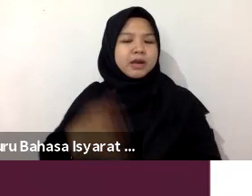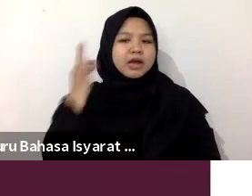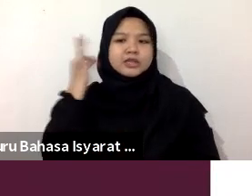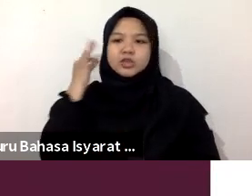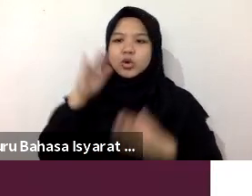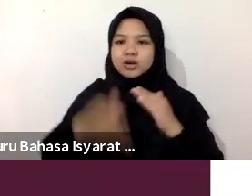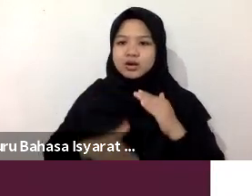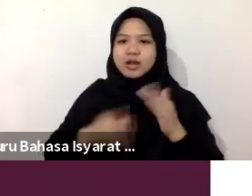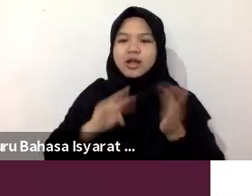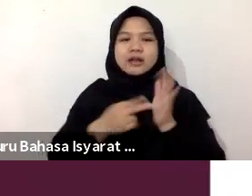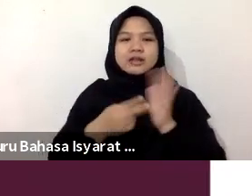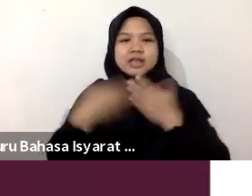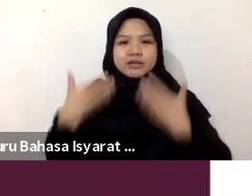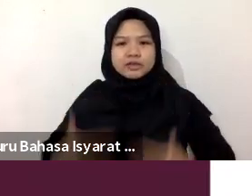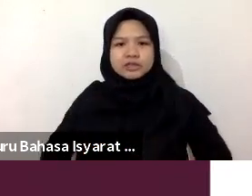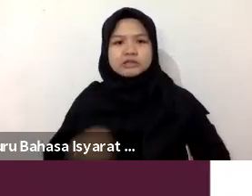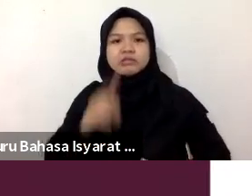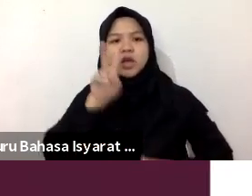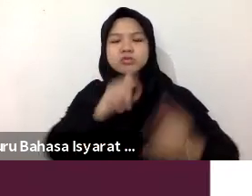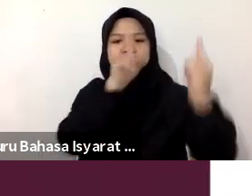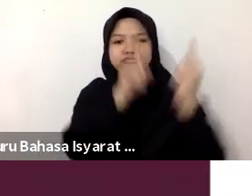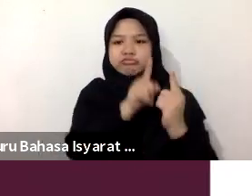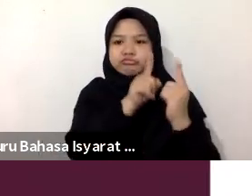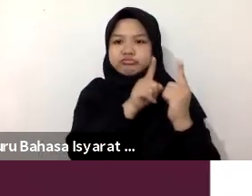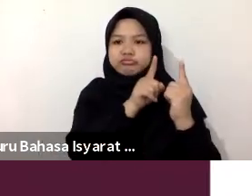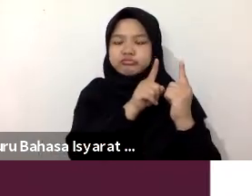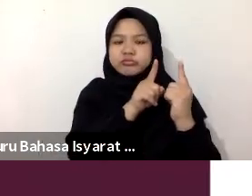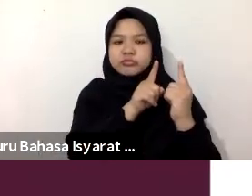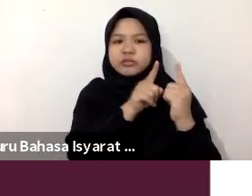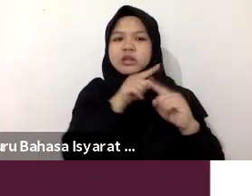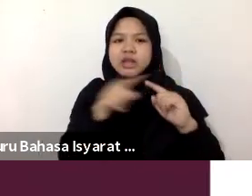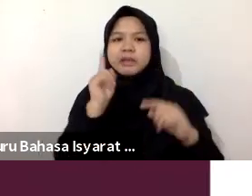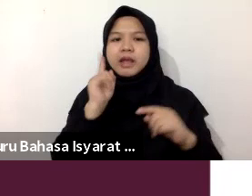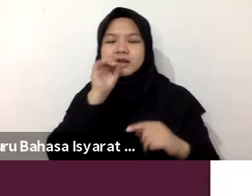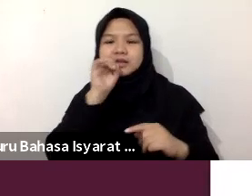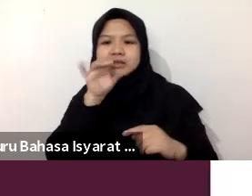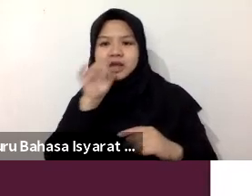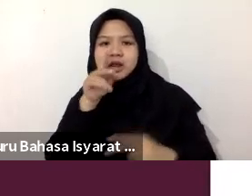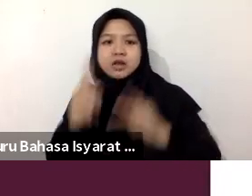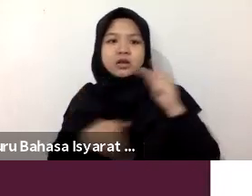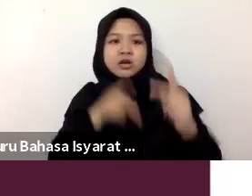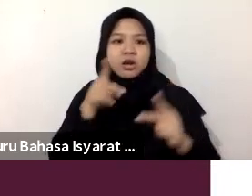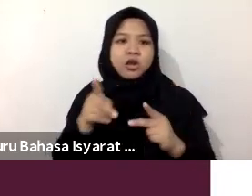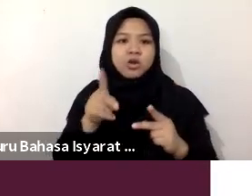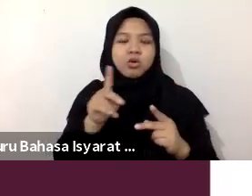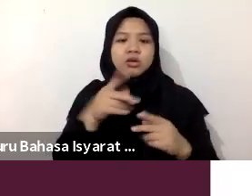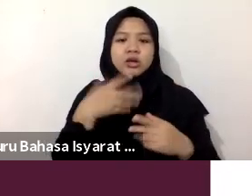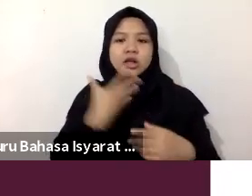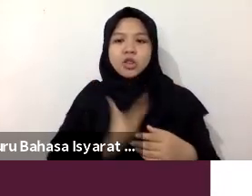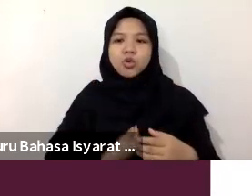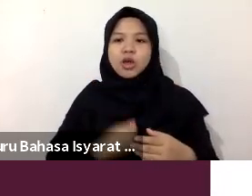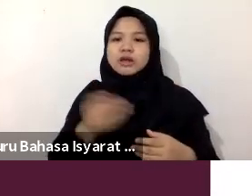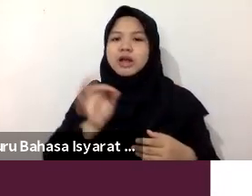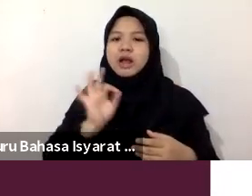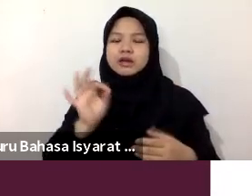Ini berarti secara fisik tatap muka gitu ya, bertemu. Gitu. Tetapi ada yang menyarankan kalau di trimester pertama tidak ada keluhan, tidak apa-apa,